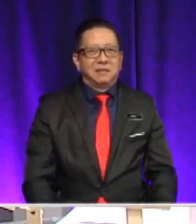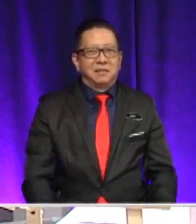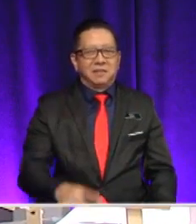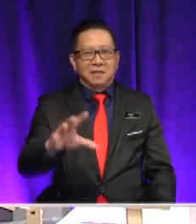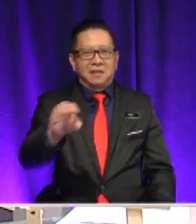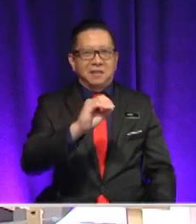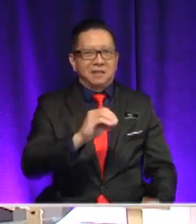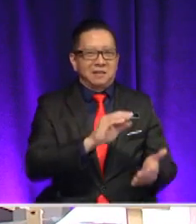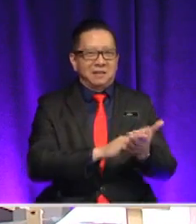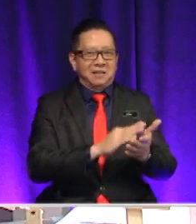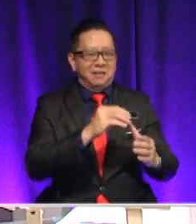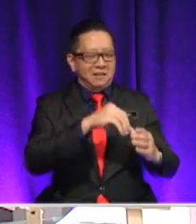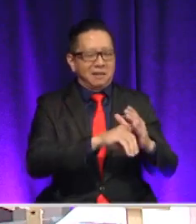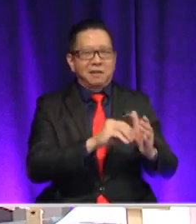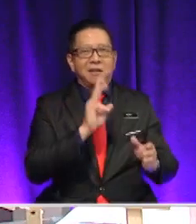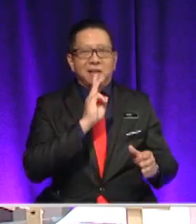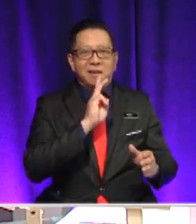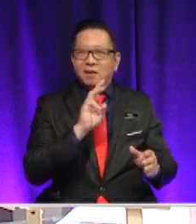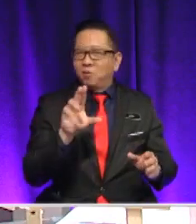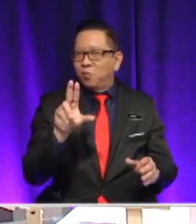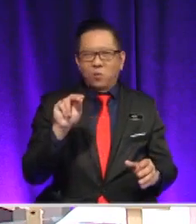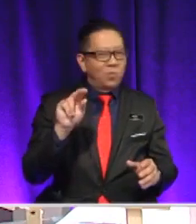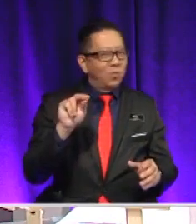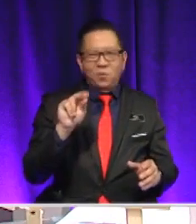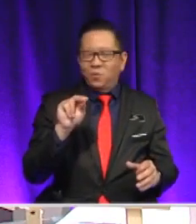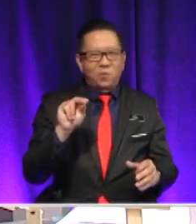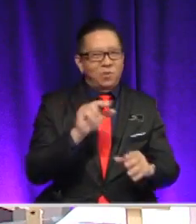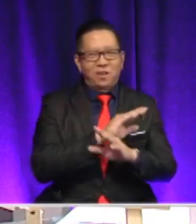boleh Oke kalau kita gunakan